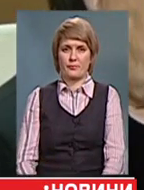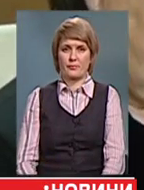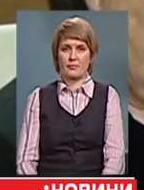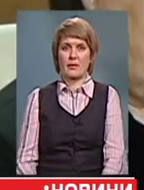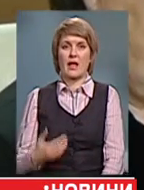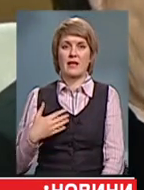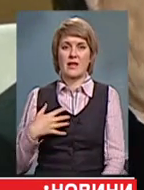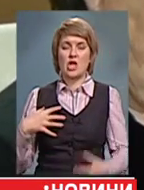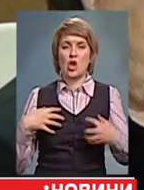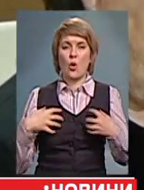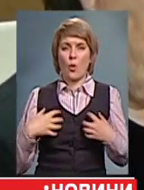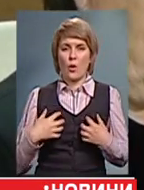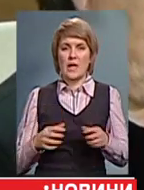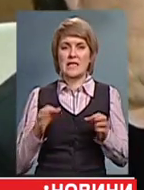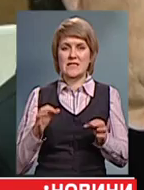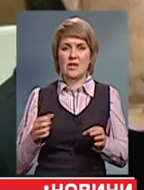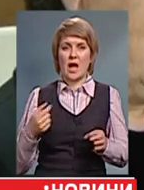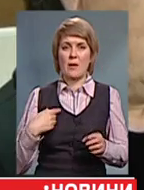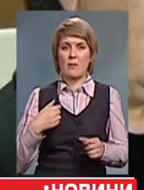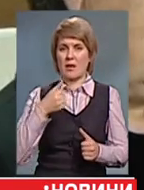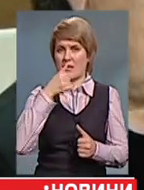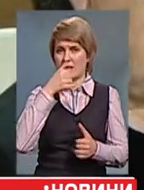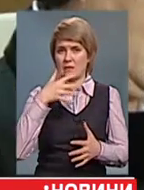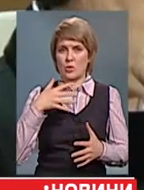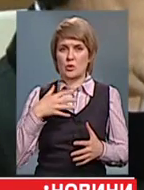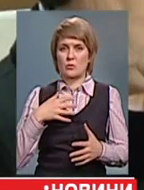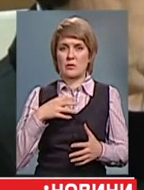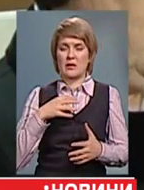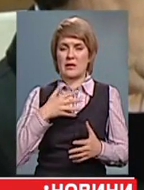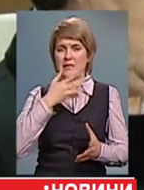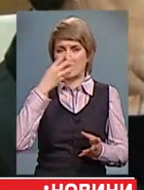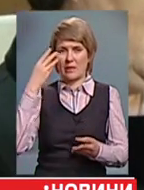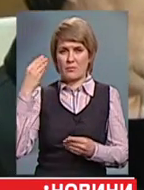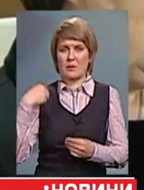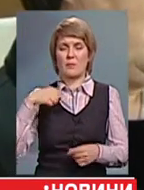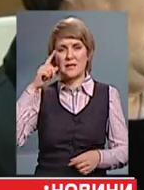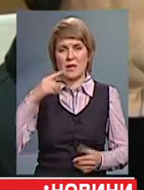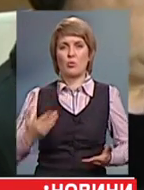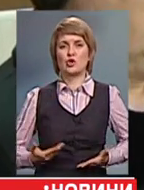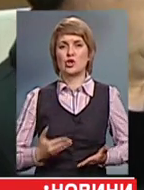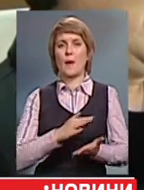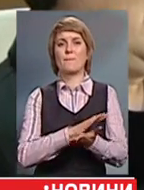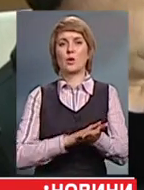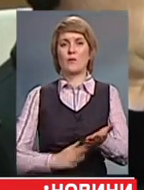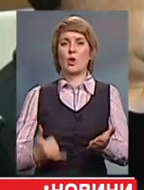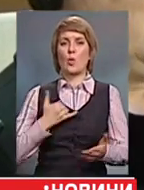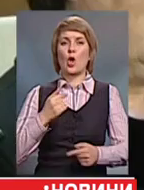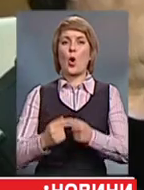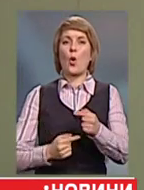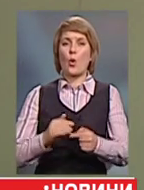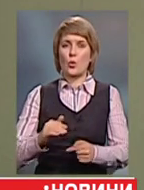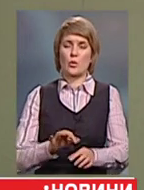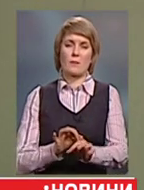Наше горе, звичайно, ми не зможемо з ним ніколи змиритися. Так, ми знаємо, життя продовжується. У нас внук, прекрасний